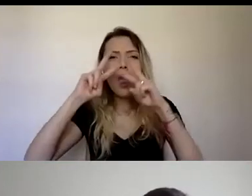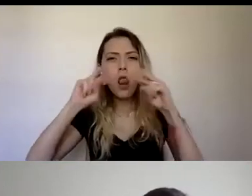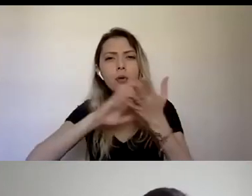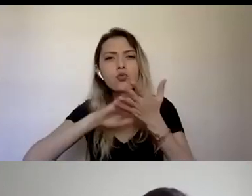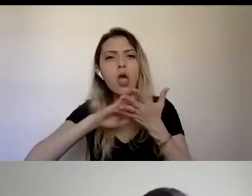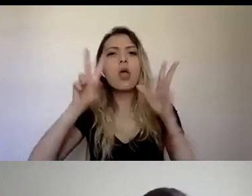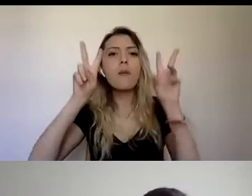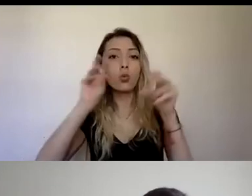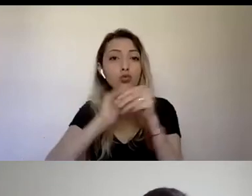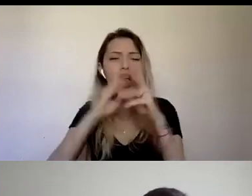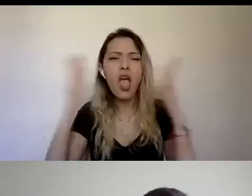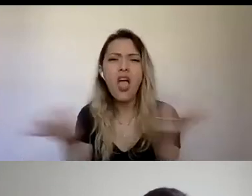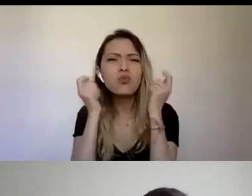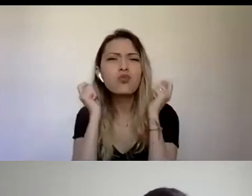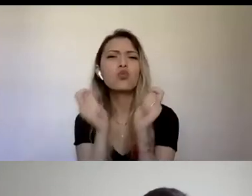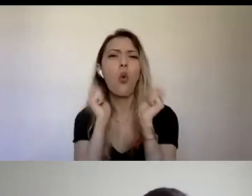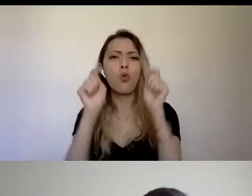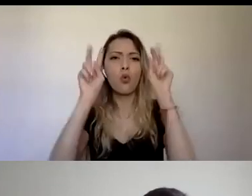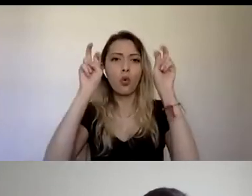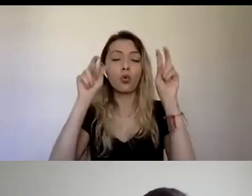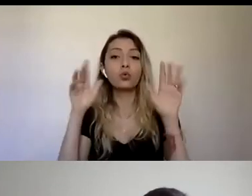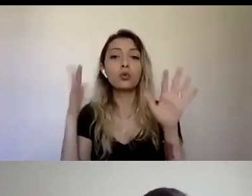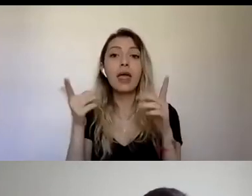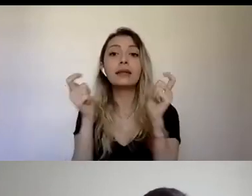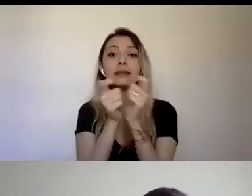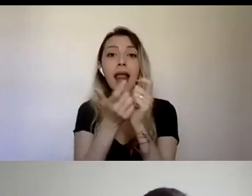biri sivil toplumun kendi içindeki